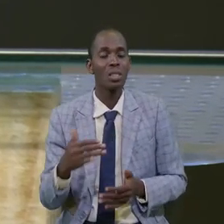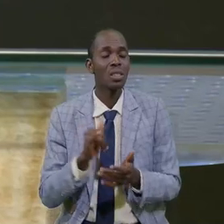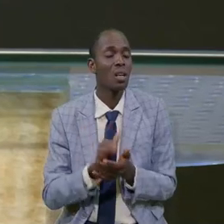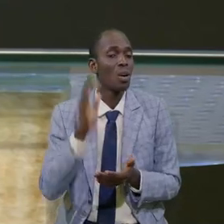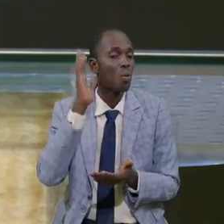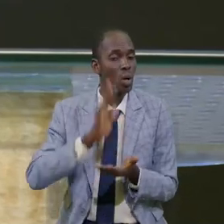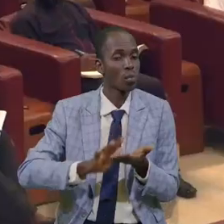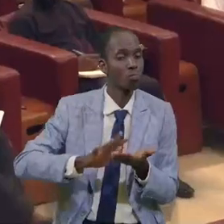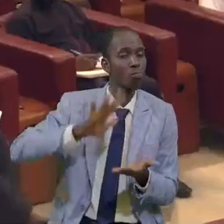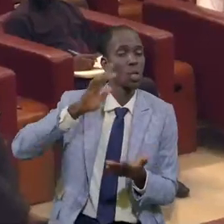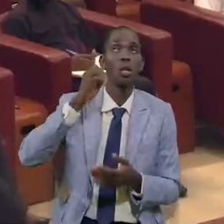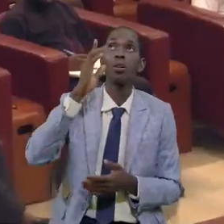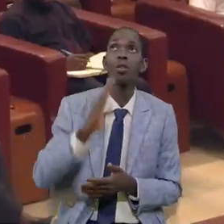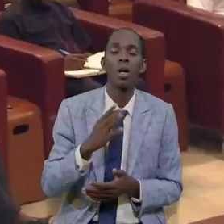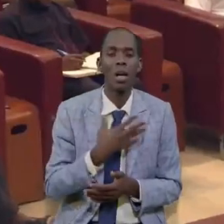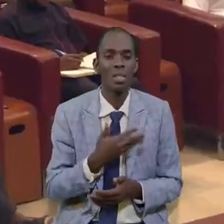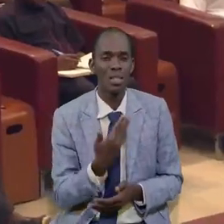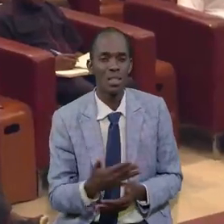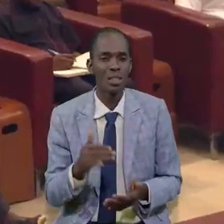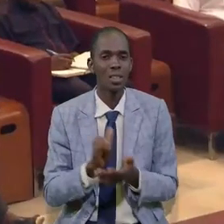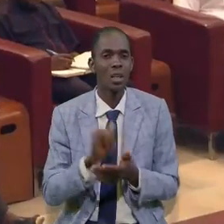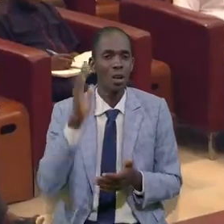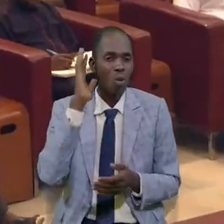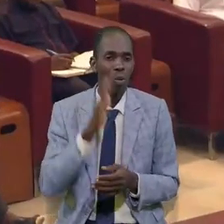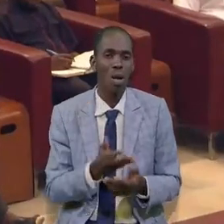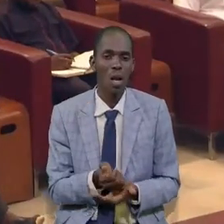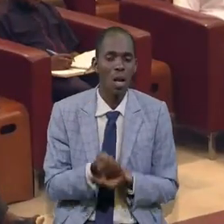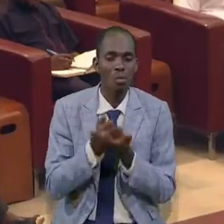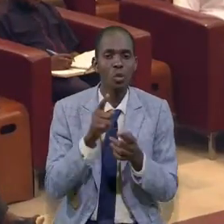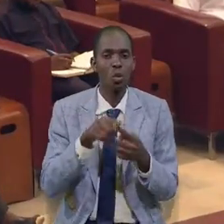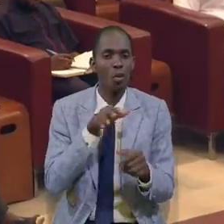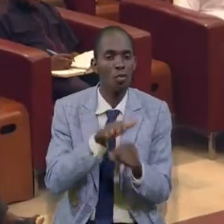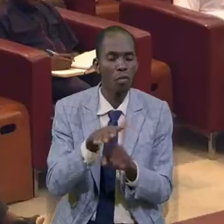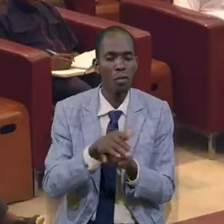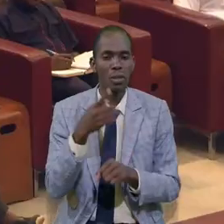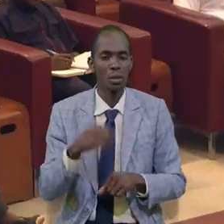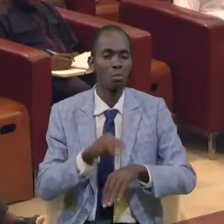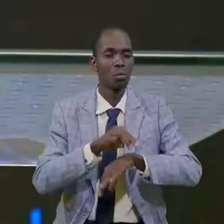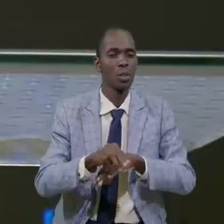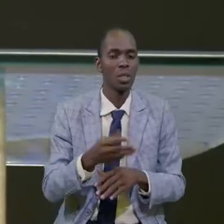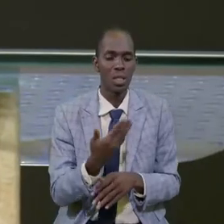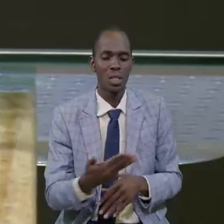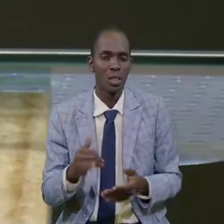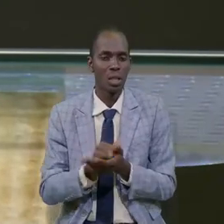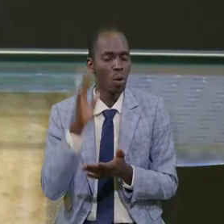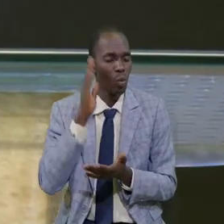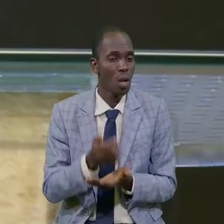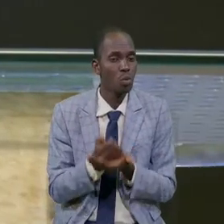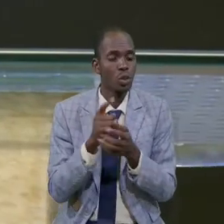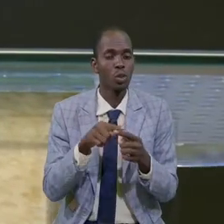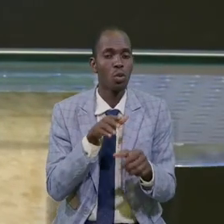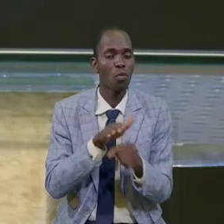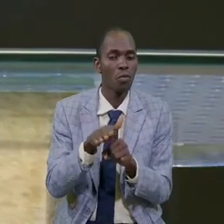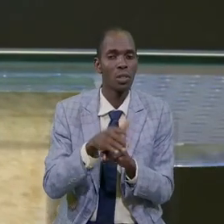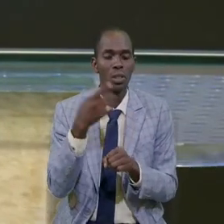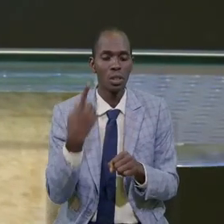Dieu et les choses qui vont accomplir, remplir, qui vont accomplir le ministère, qui vont accomplir l'avènement.